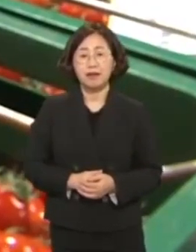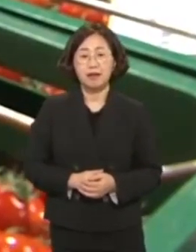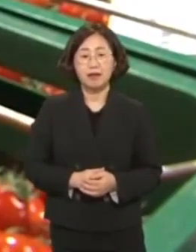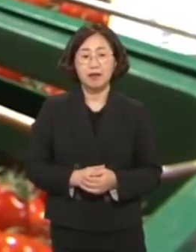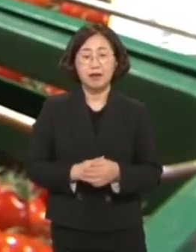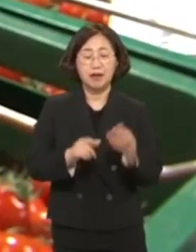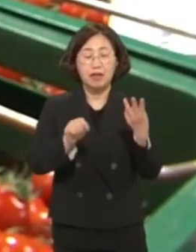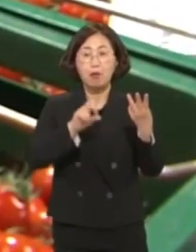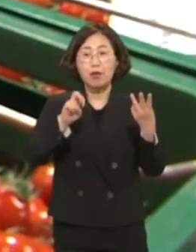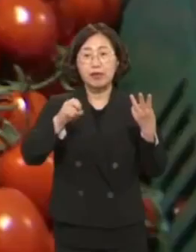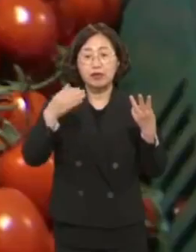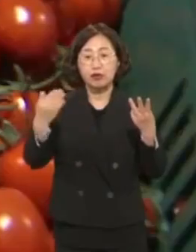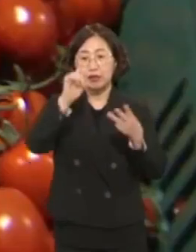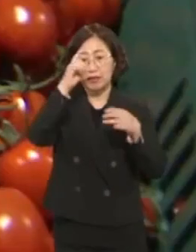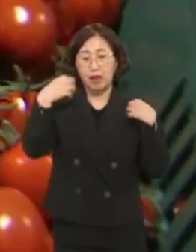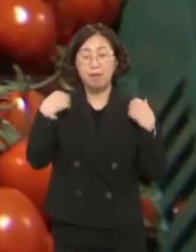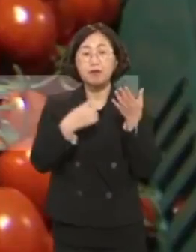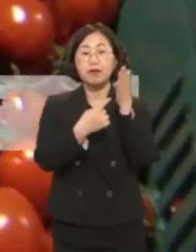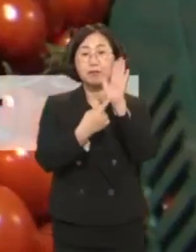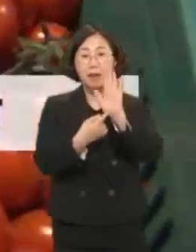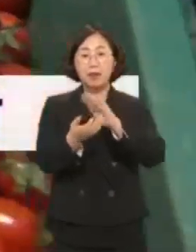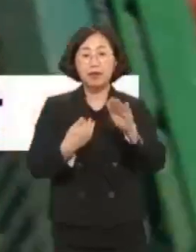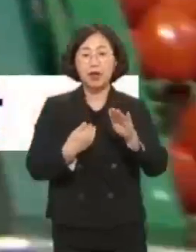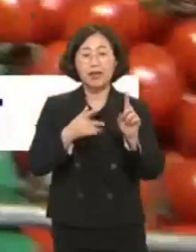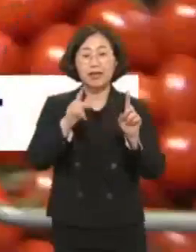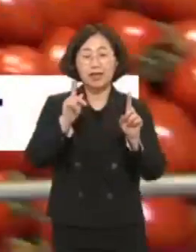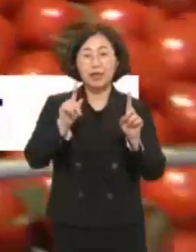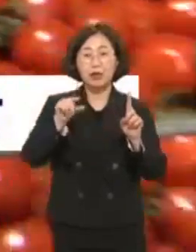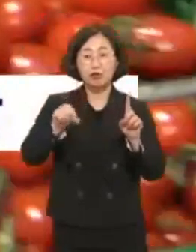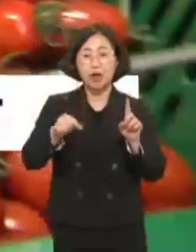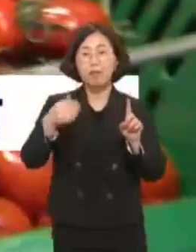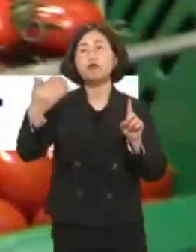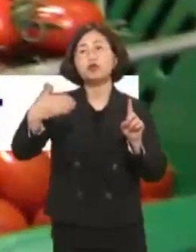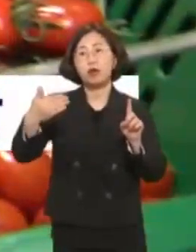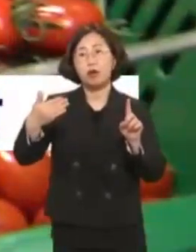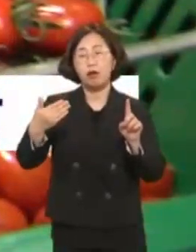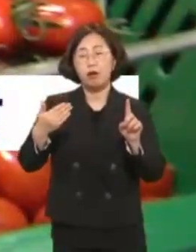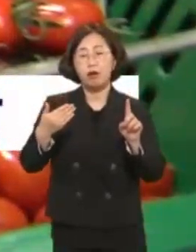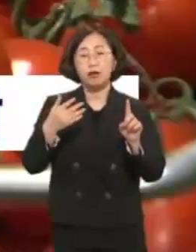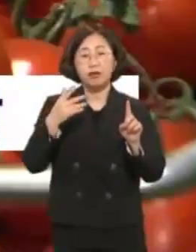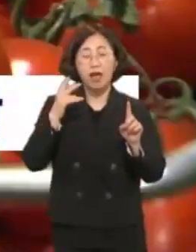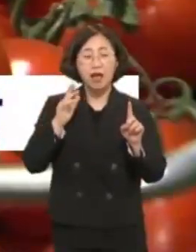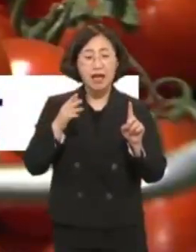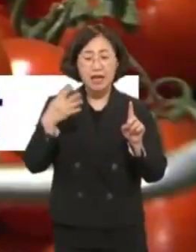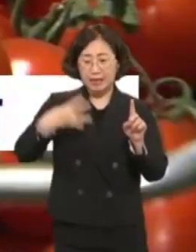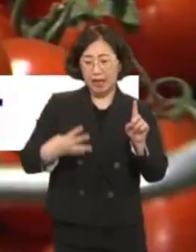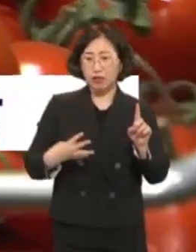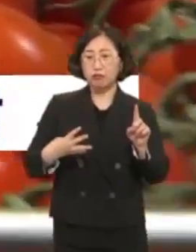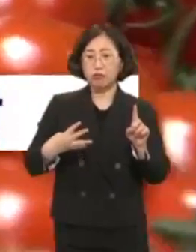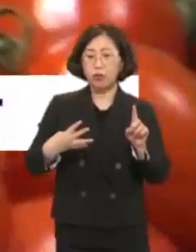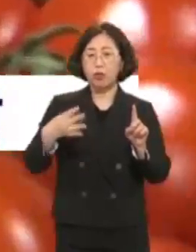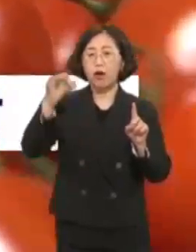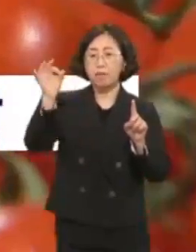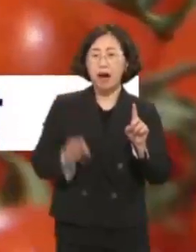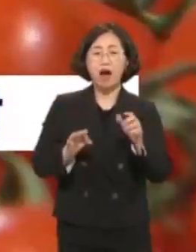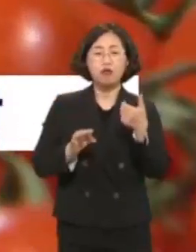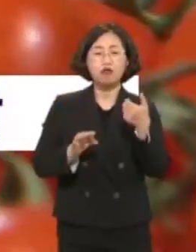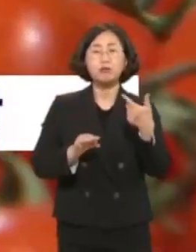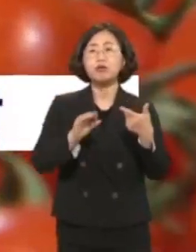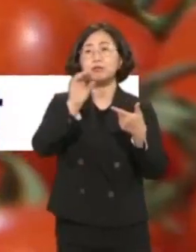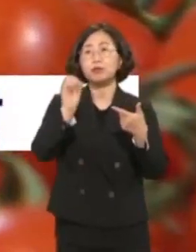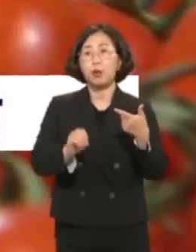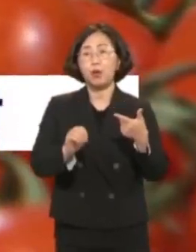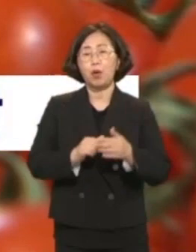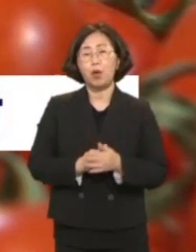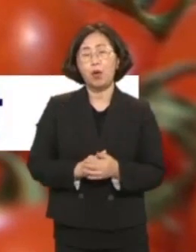지난달 29일 정부 발표 직전 1kg에 9,000원이었던 가격이 이번 주에 4,000원으로 66%나 떨어지는 등